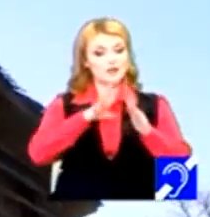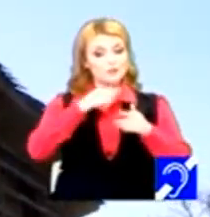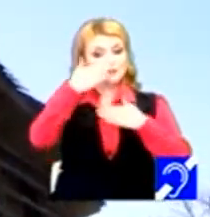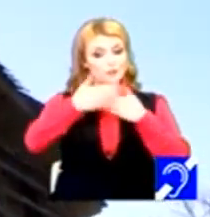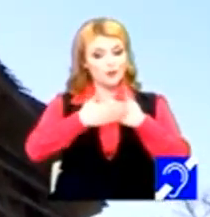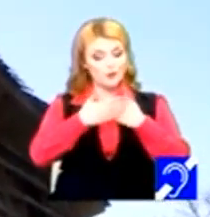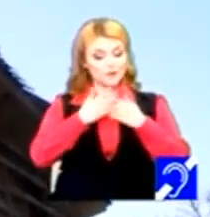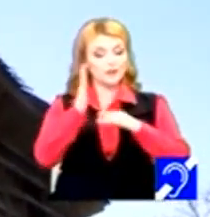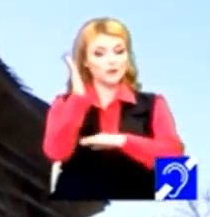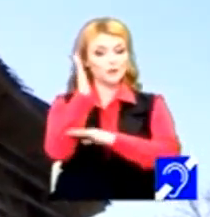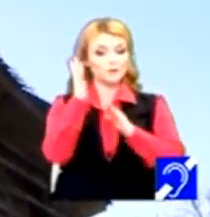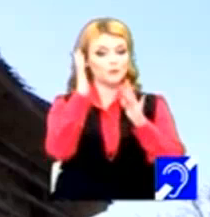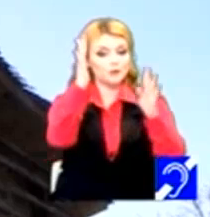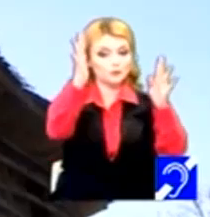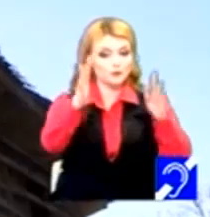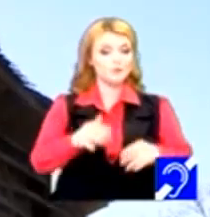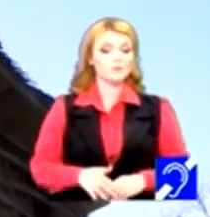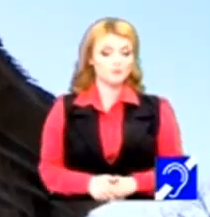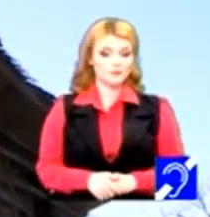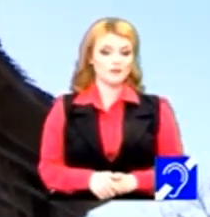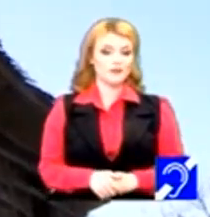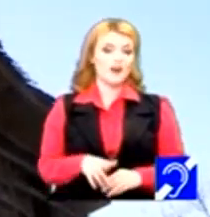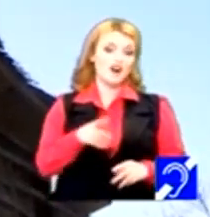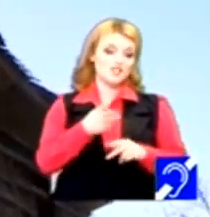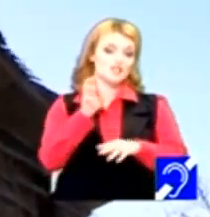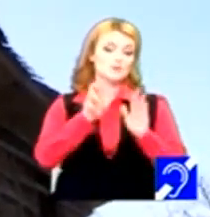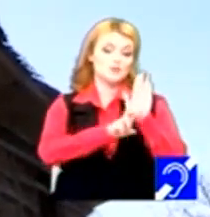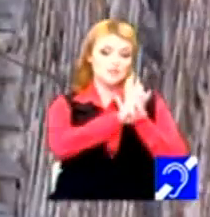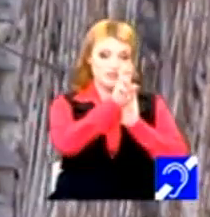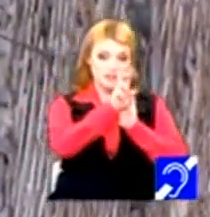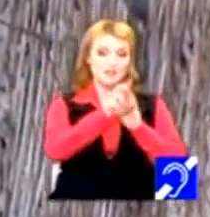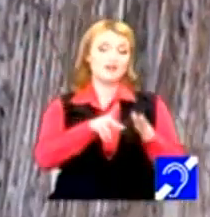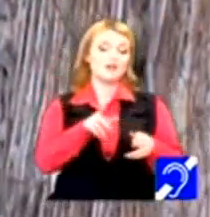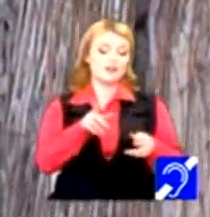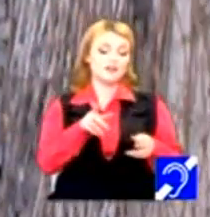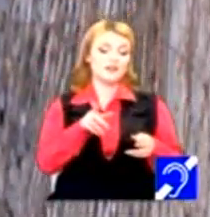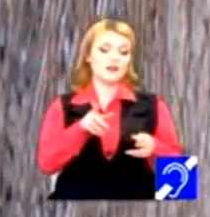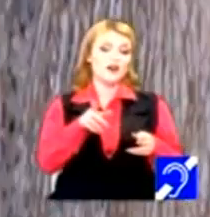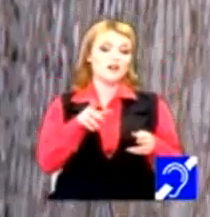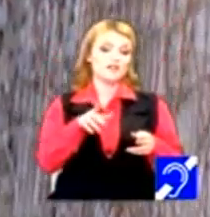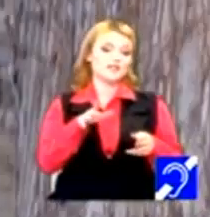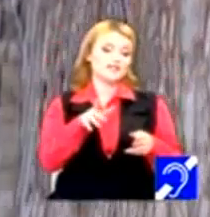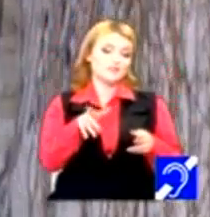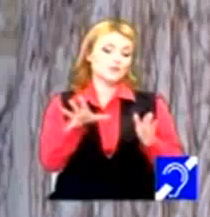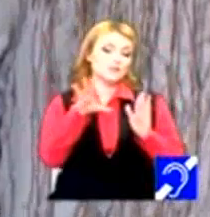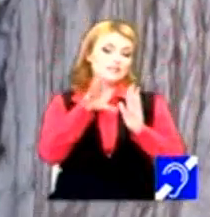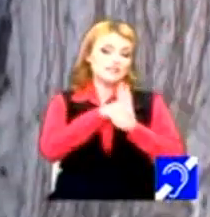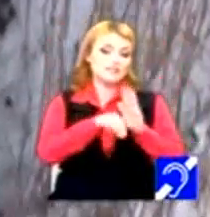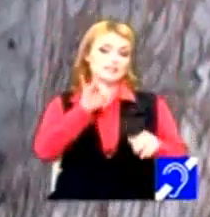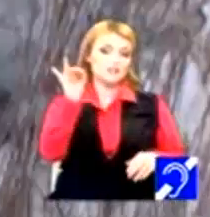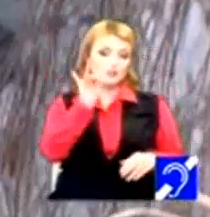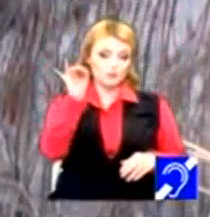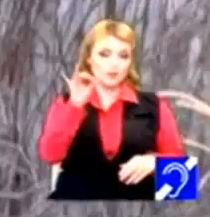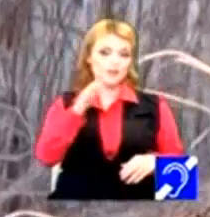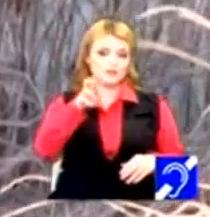Monumentul inclus în registrul de stat se află într-o avansată stare de degradare, cu pereții susținuți de bârne, scările și acoperișul